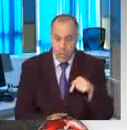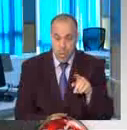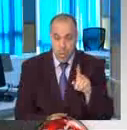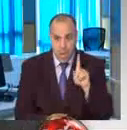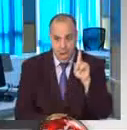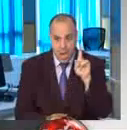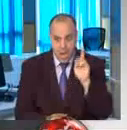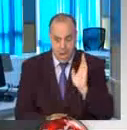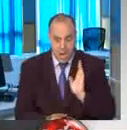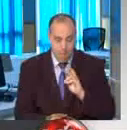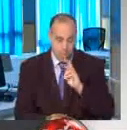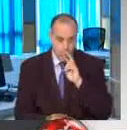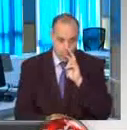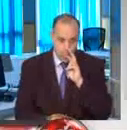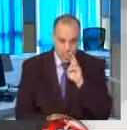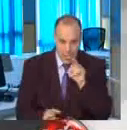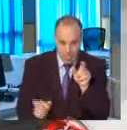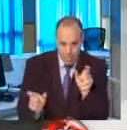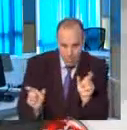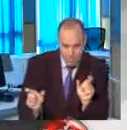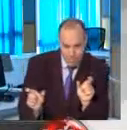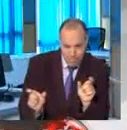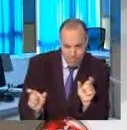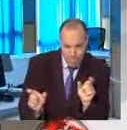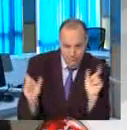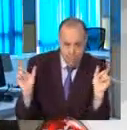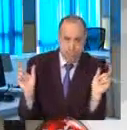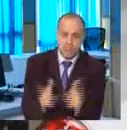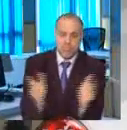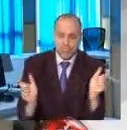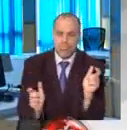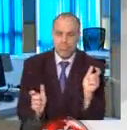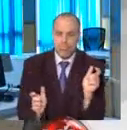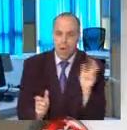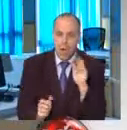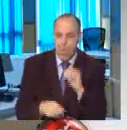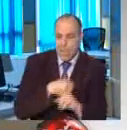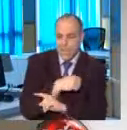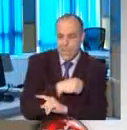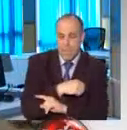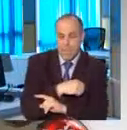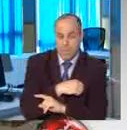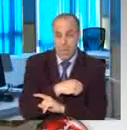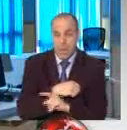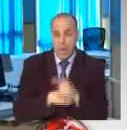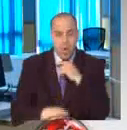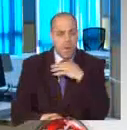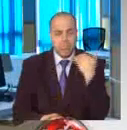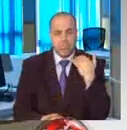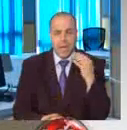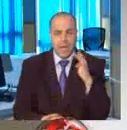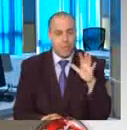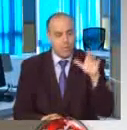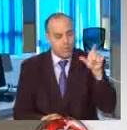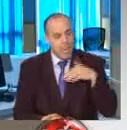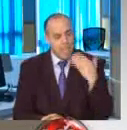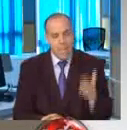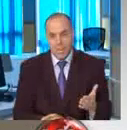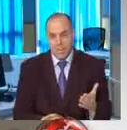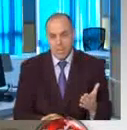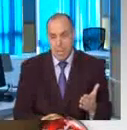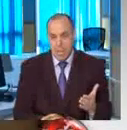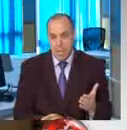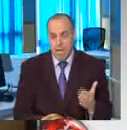ولكن قوات الأمن قامت بنصب كمين لهم بناء على تقرير استخباراتي وقتلت 45 منهم